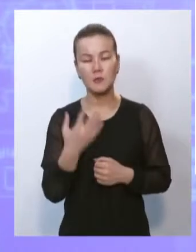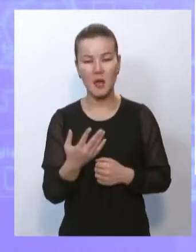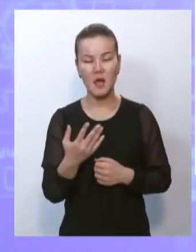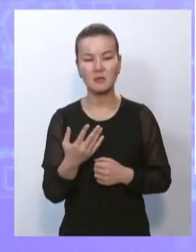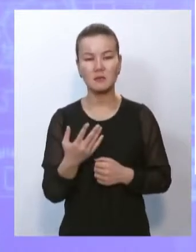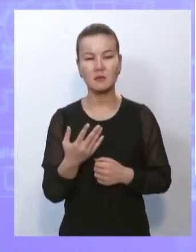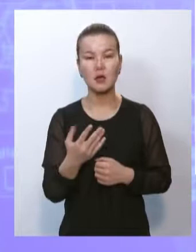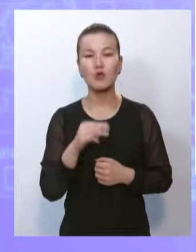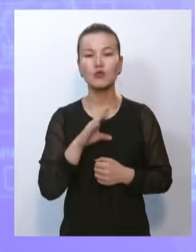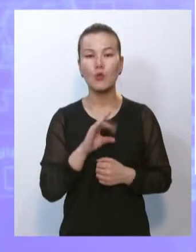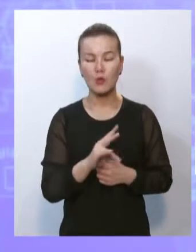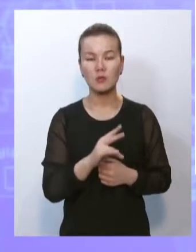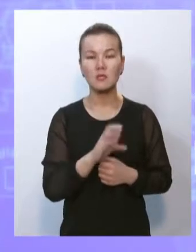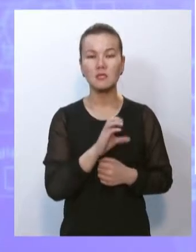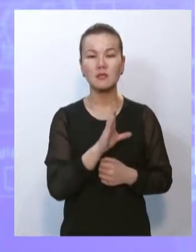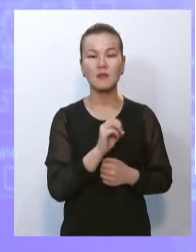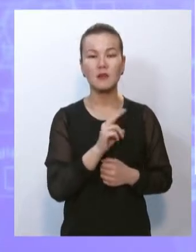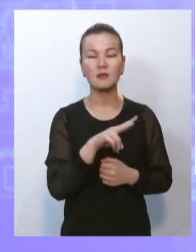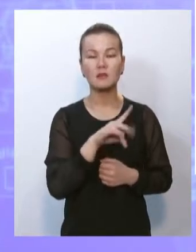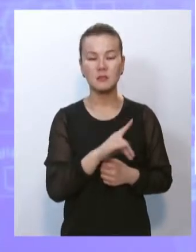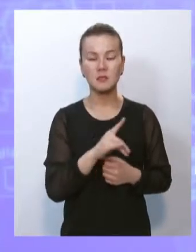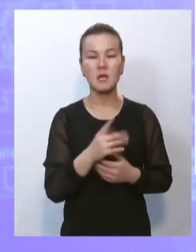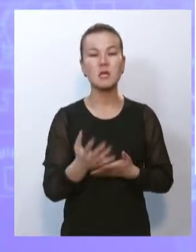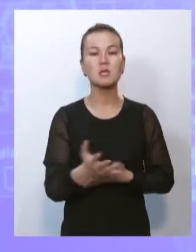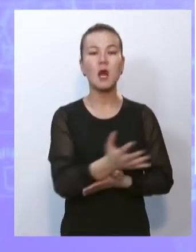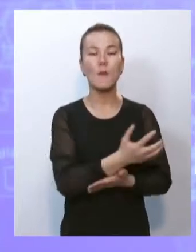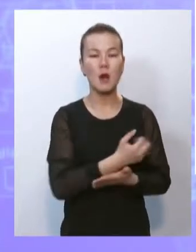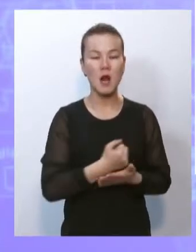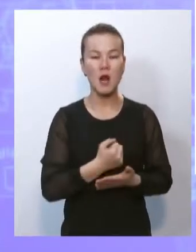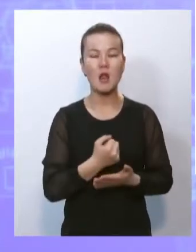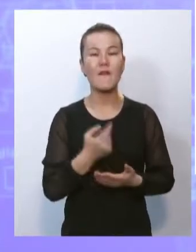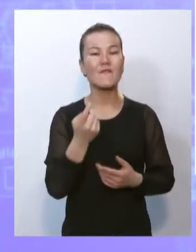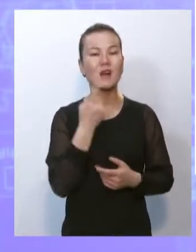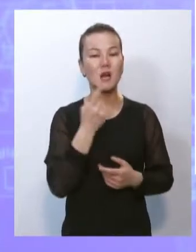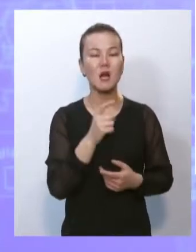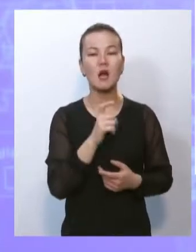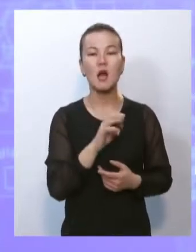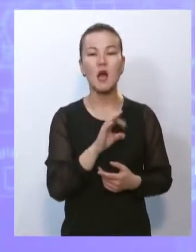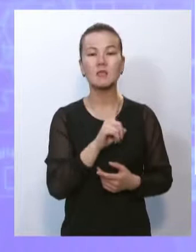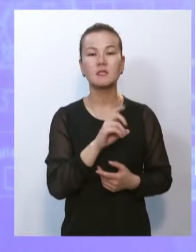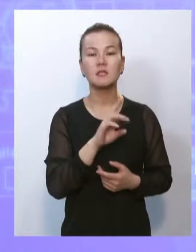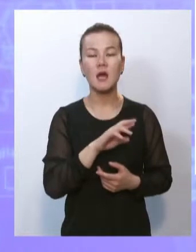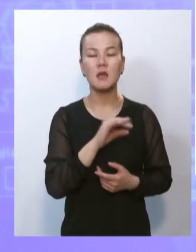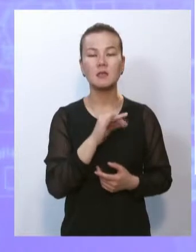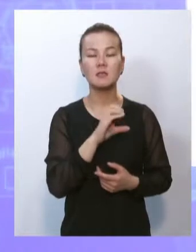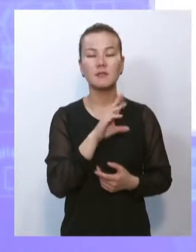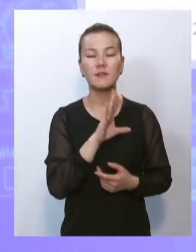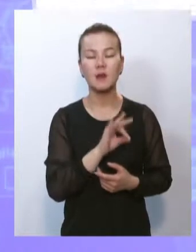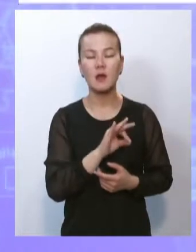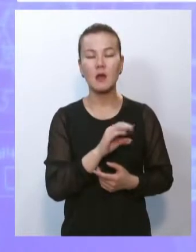125 тонн свеклы собрали в хозяйстве ребята